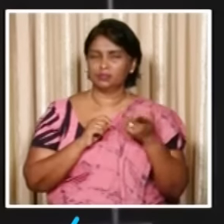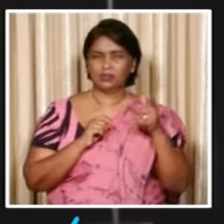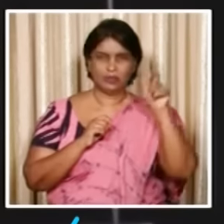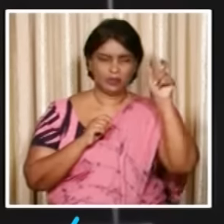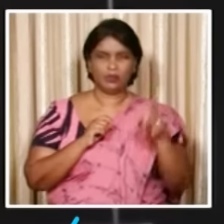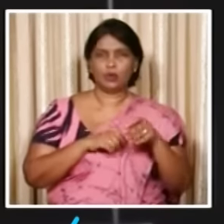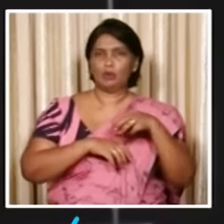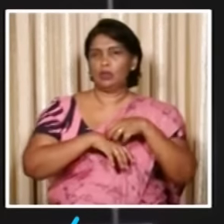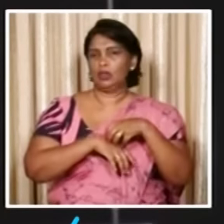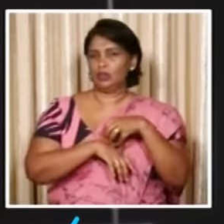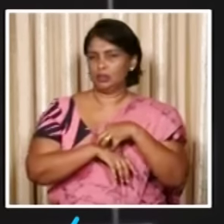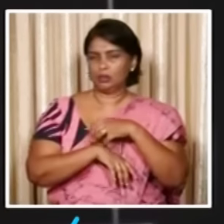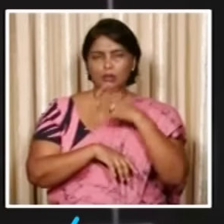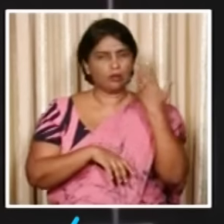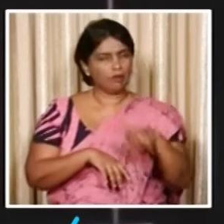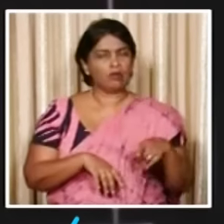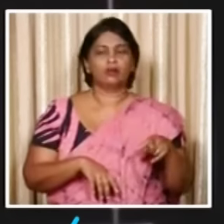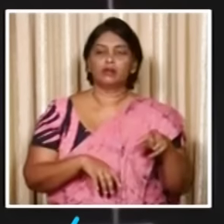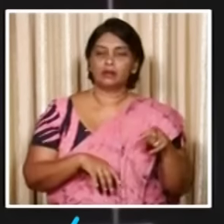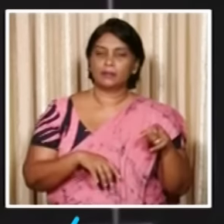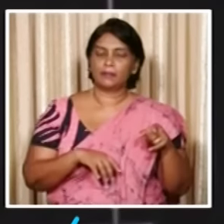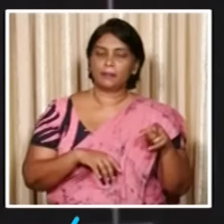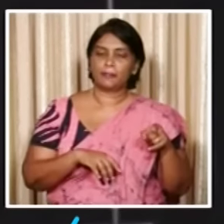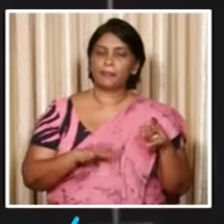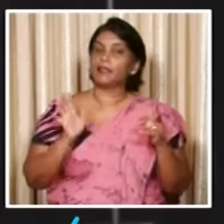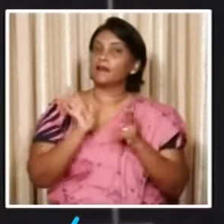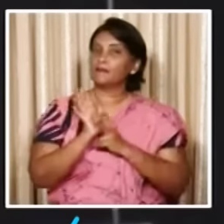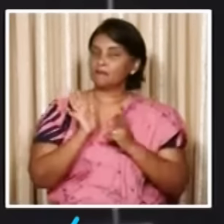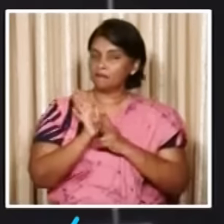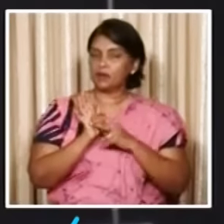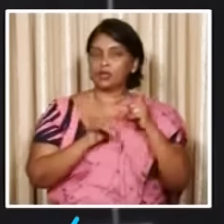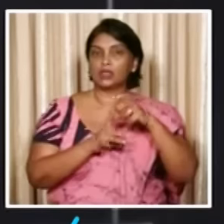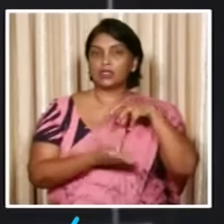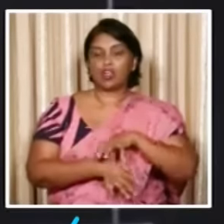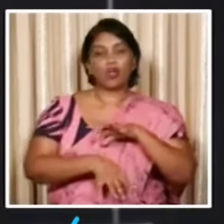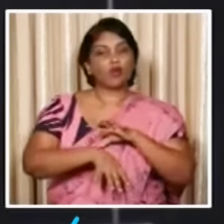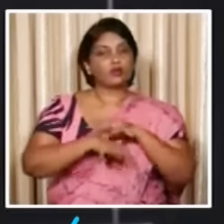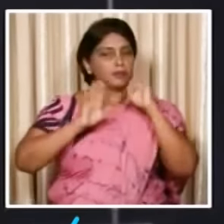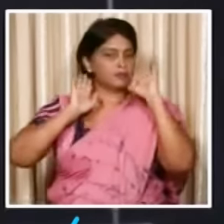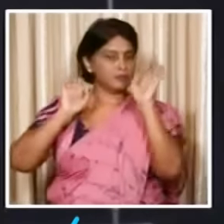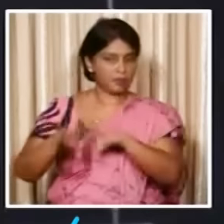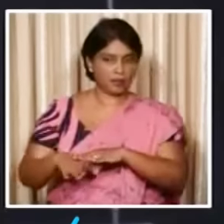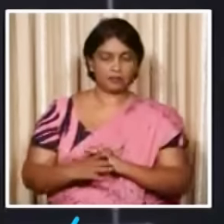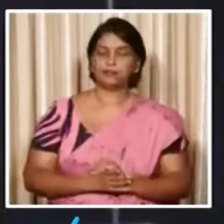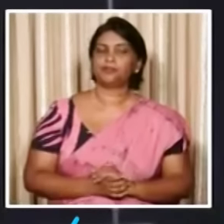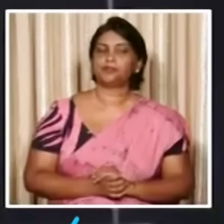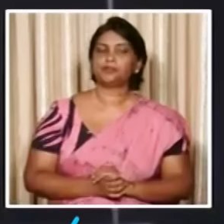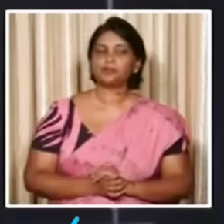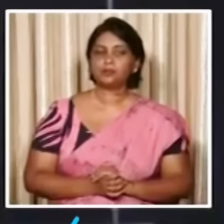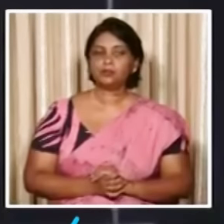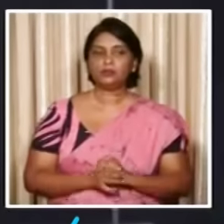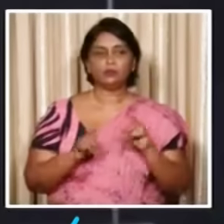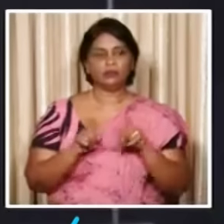அனுமதிக்கப்பட்டு மேலதிக சிகிச்சைகளுக்கு வவுனியா மாவட்ட வைத்தியசாலைக்கு கொண்டு செல்லப்பட்டார். அதேவேளை குடிநீர் தேவையின் பொருட்டு வெடுக்குநாறி மலைக்கு அருகில்